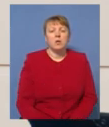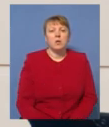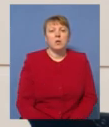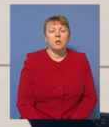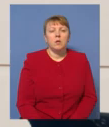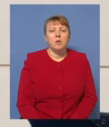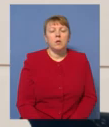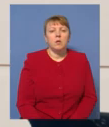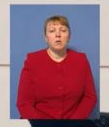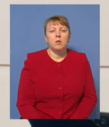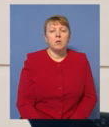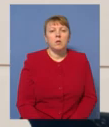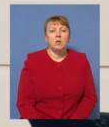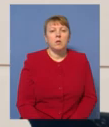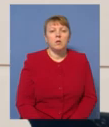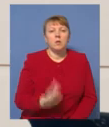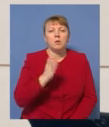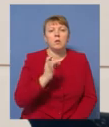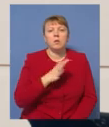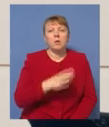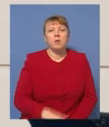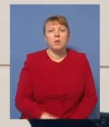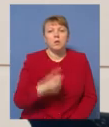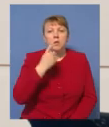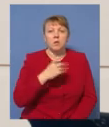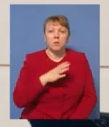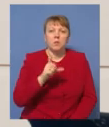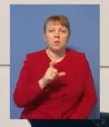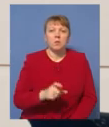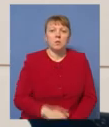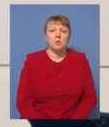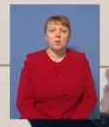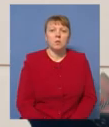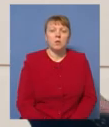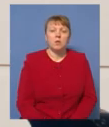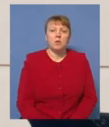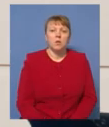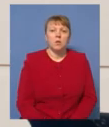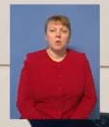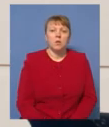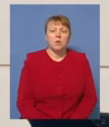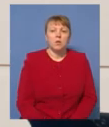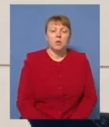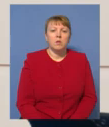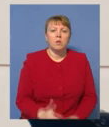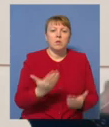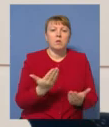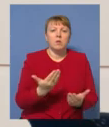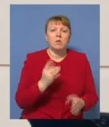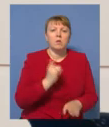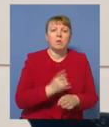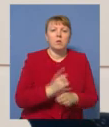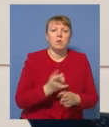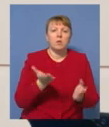Но, пользуясь прямым эфиром, я хотел бы довести до вас. На сегодняшний день